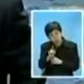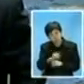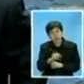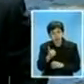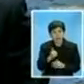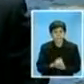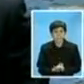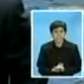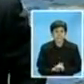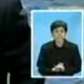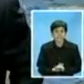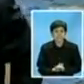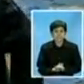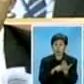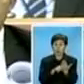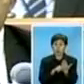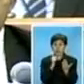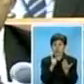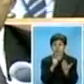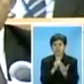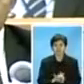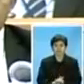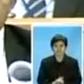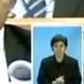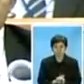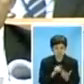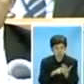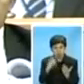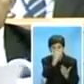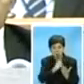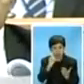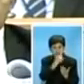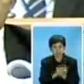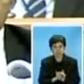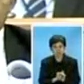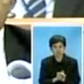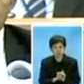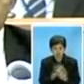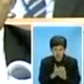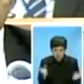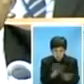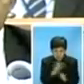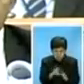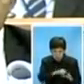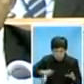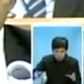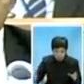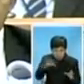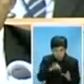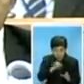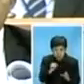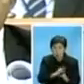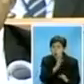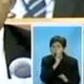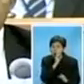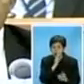างนี้เป็นต้นกับขอท่านประธานช่วยกำชับด้วยครับขอบคุณ ค่ะและท่านผู้ชมคะและที่หนักที่สุดนั่นนะคะก็เห็นจะเป็นการเปิดเผยตัวละครที่ชื่อกระแ